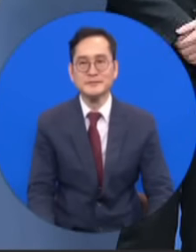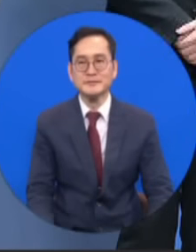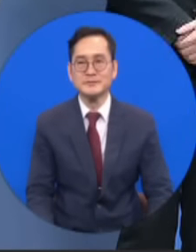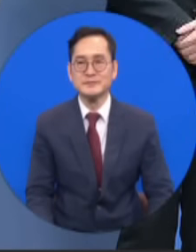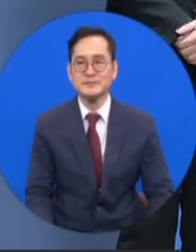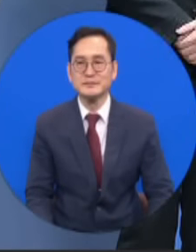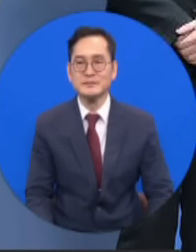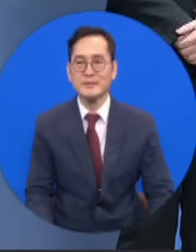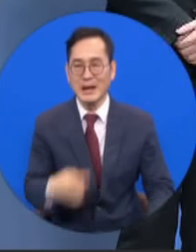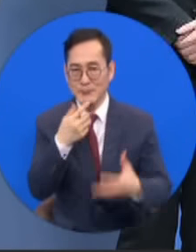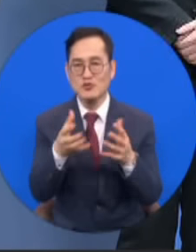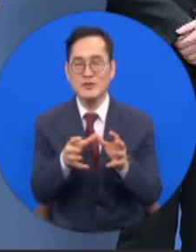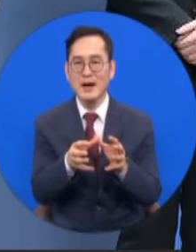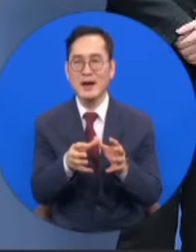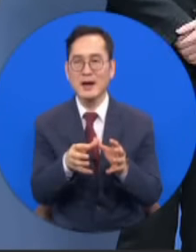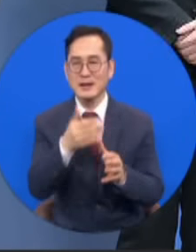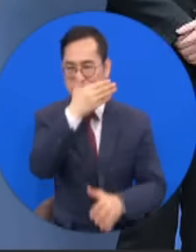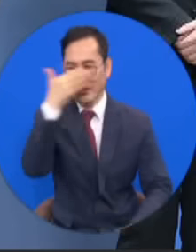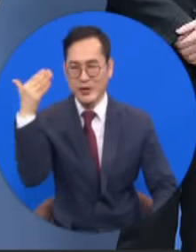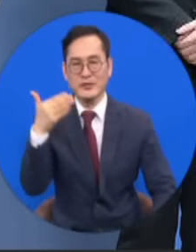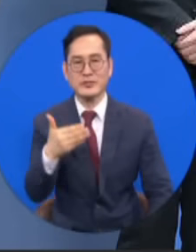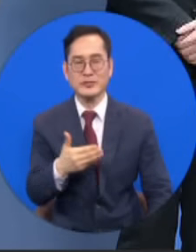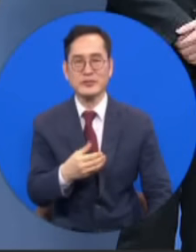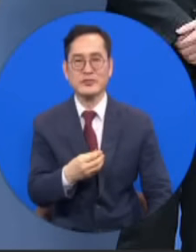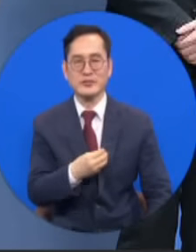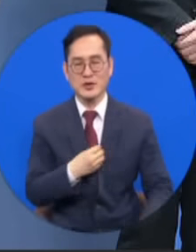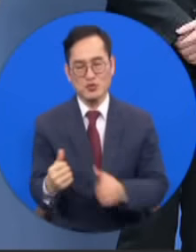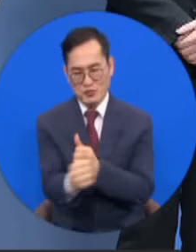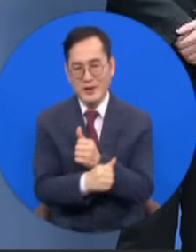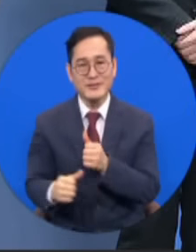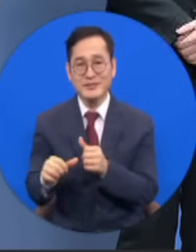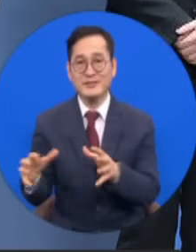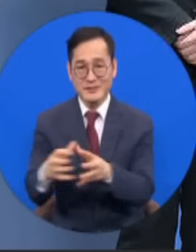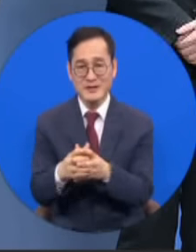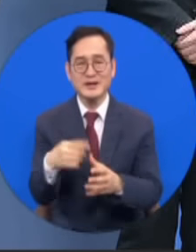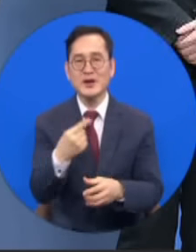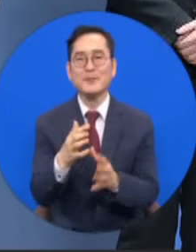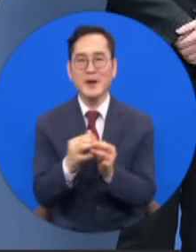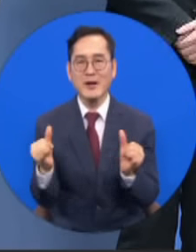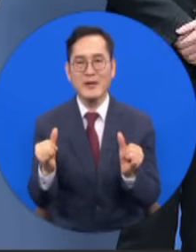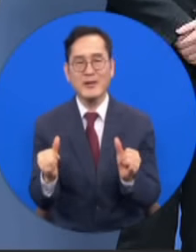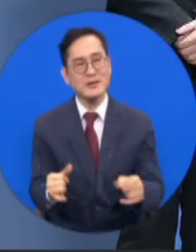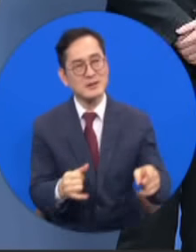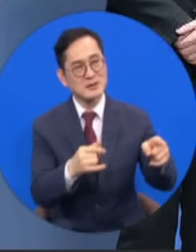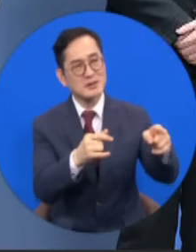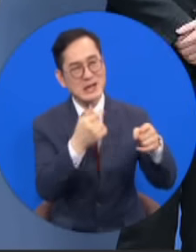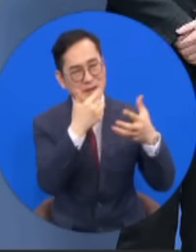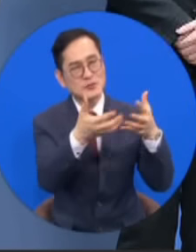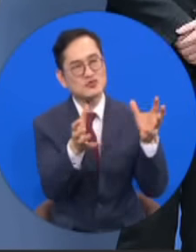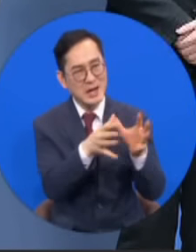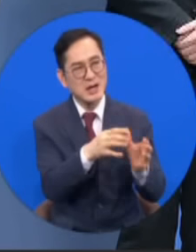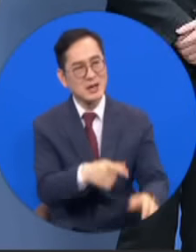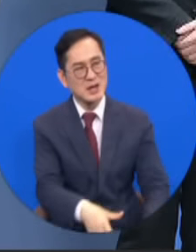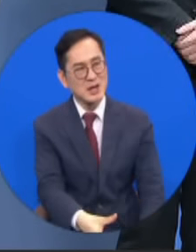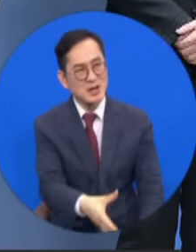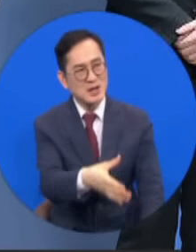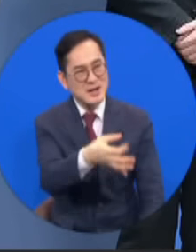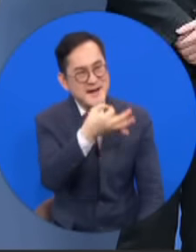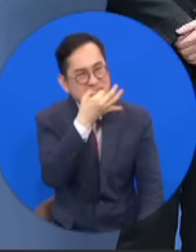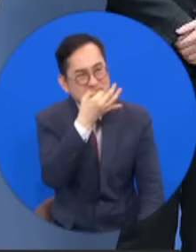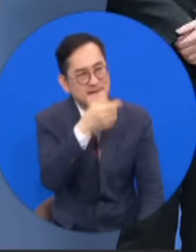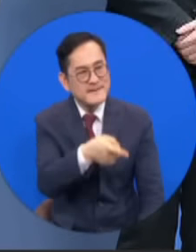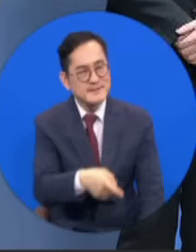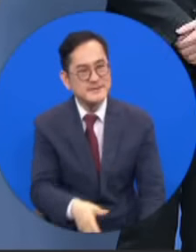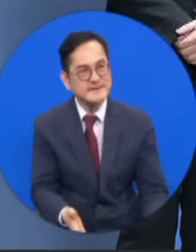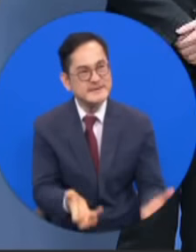했습니다 돈봉투와 성비위 같은 당내 부패와 비례가 터져도 기득권만 지키는 정당이다 팬덤 정치만 남은 민주당은